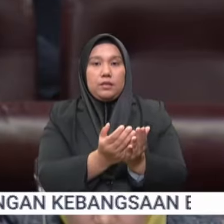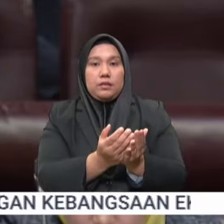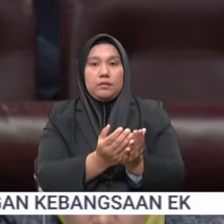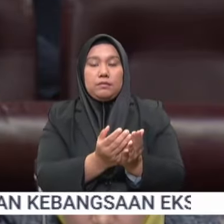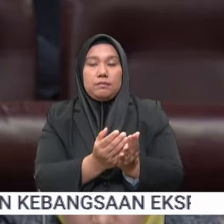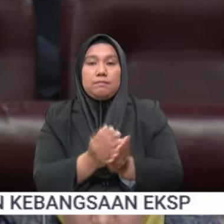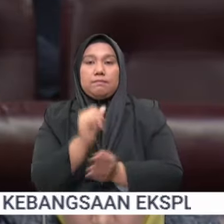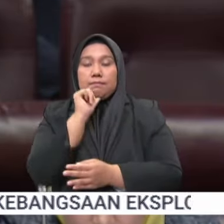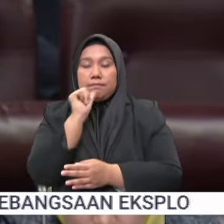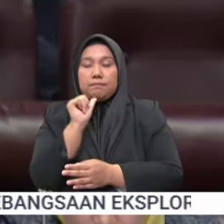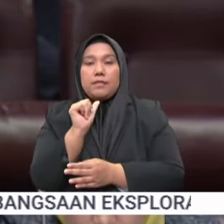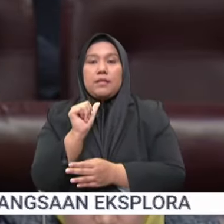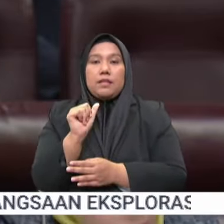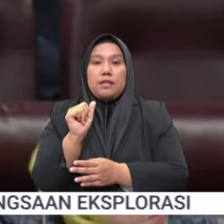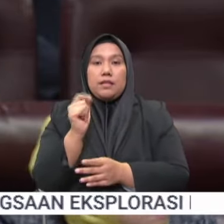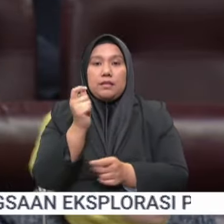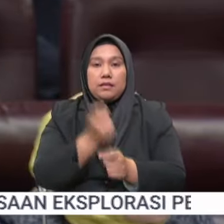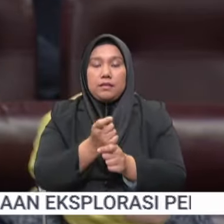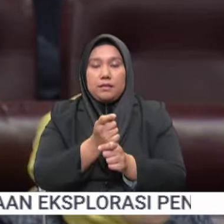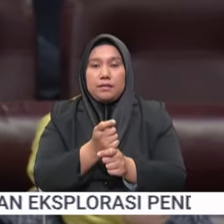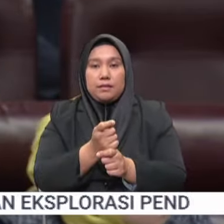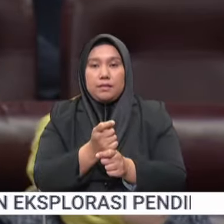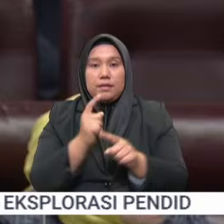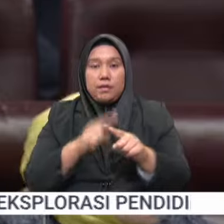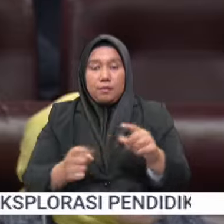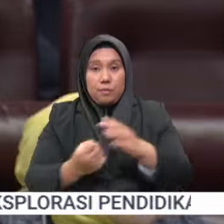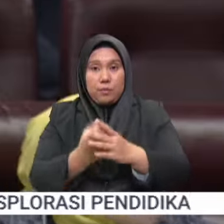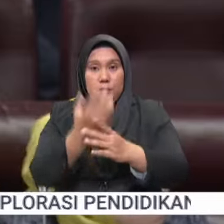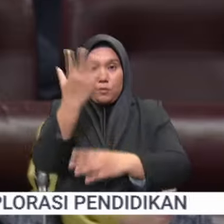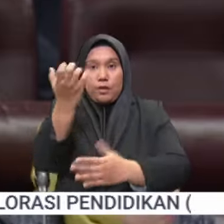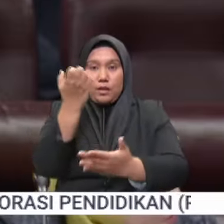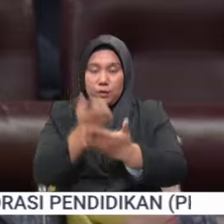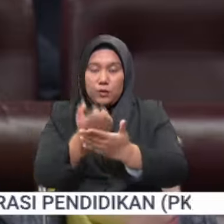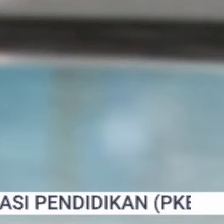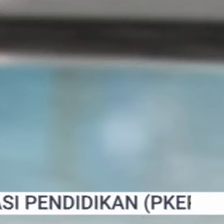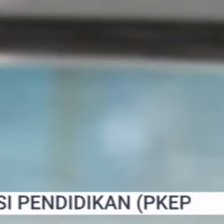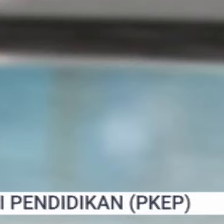tidak menggalakkan. Tapi pertumbuhan ekonomi kita melonjak.